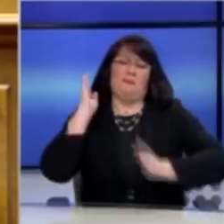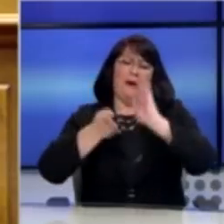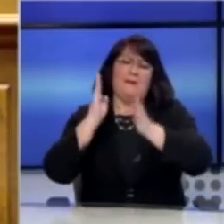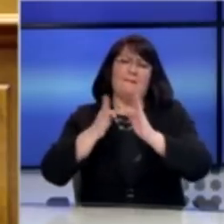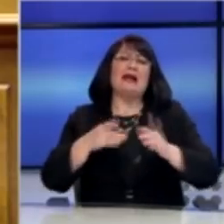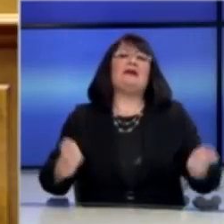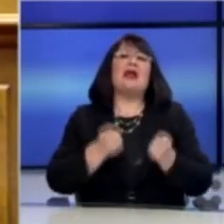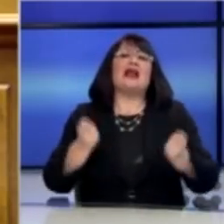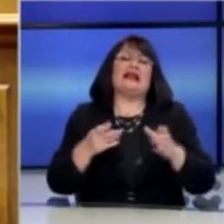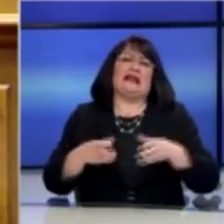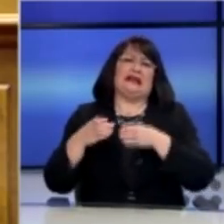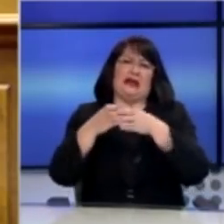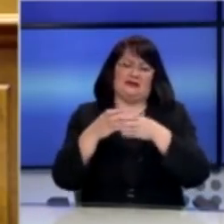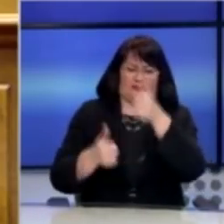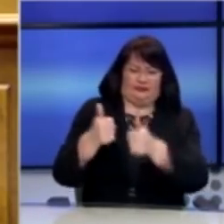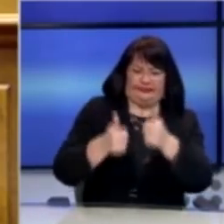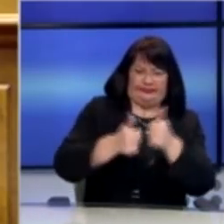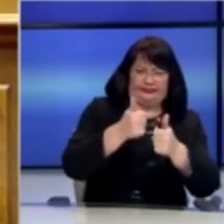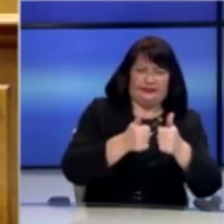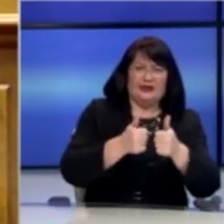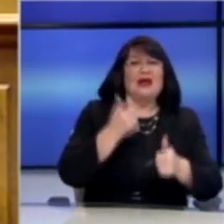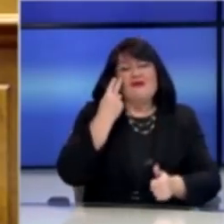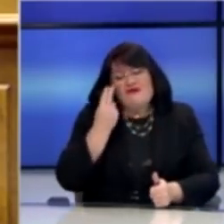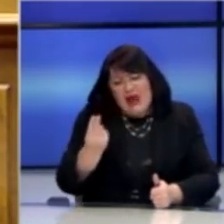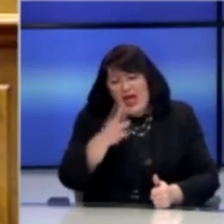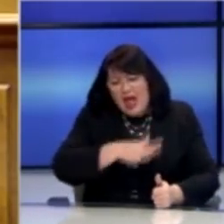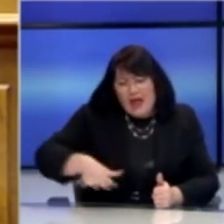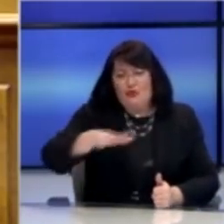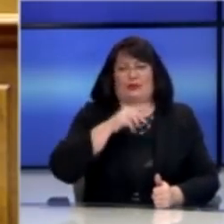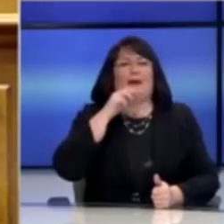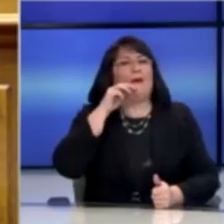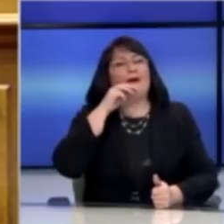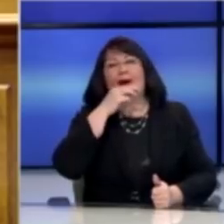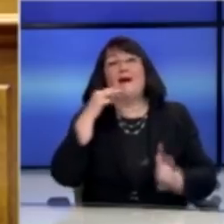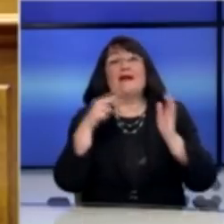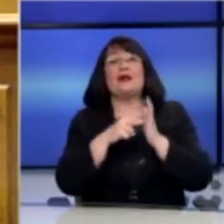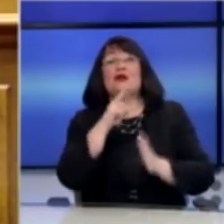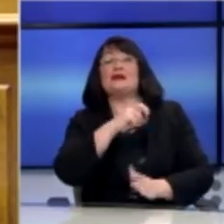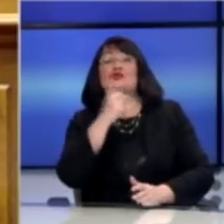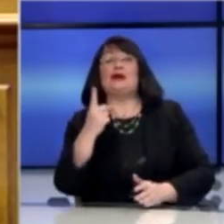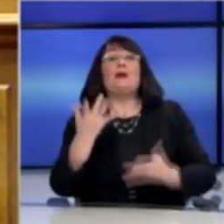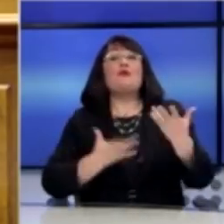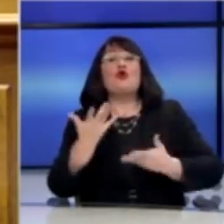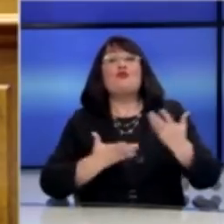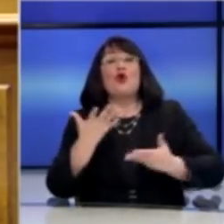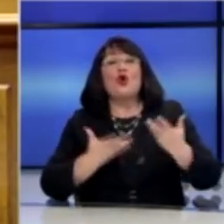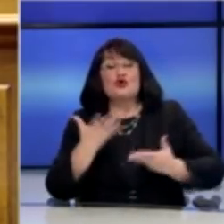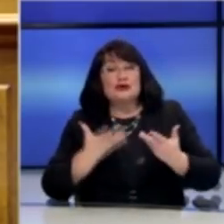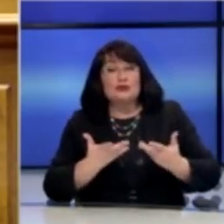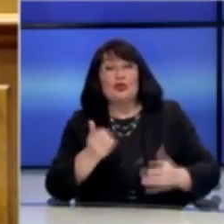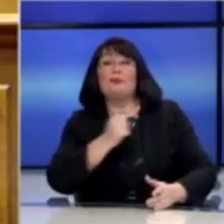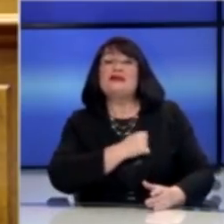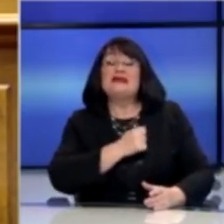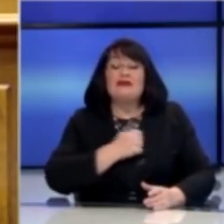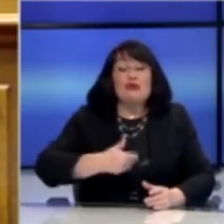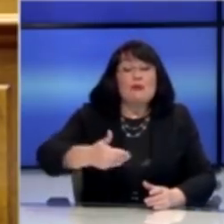την ανταγωνιστικότητα και φαίνεται πραγματικά παντού. Ο προϋπολογισμός του 2021 και οι εκτιμήσεις